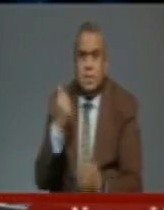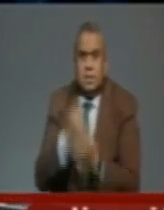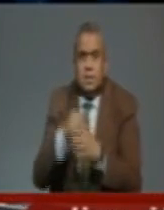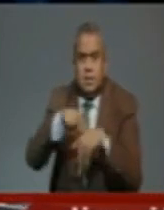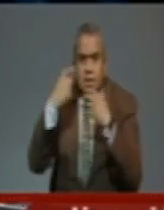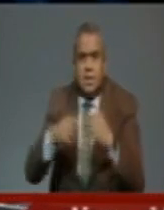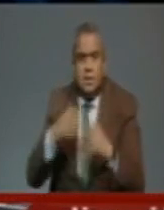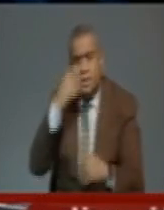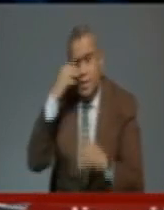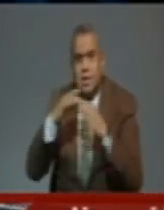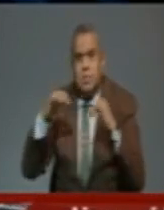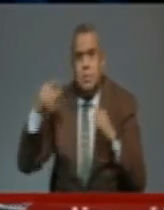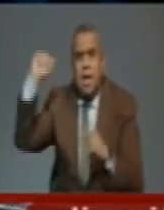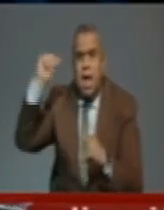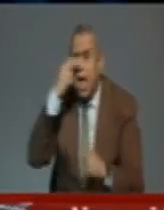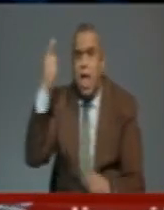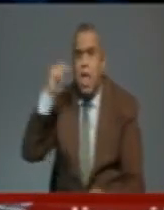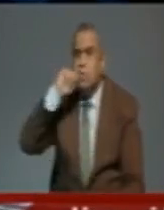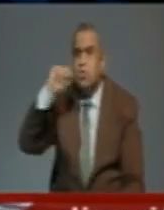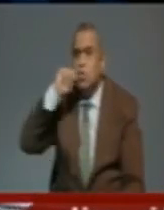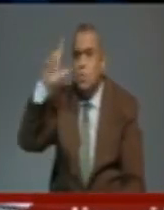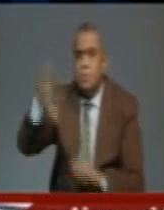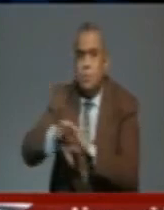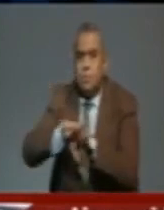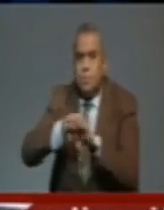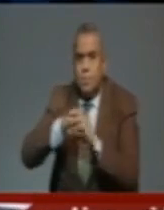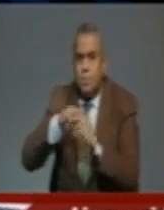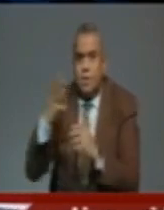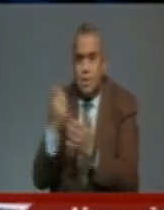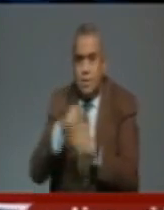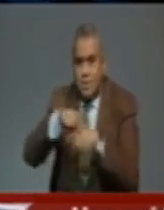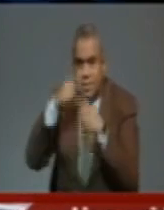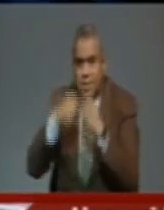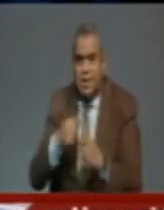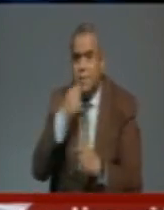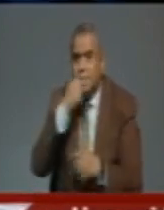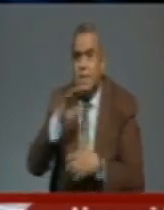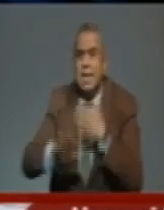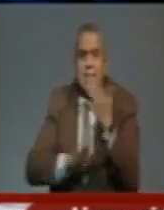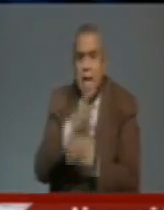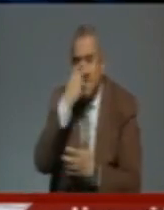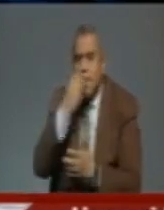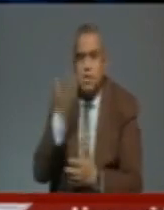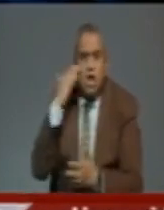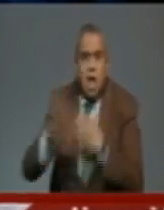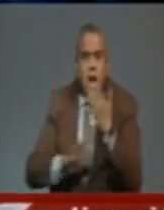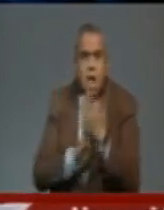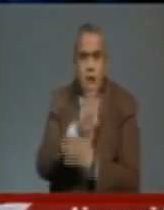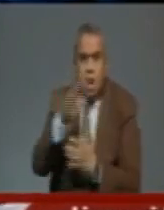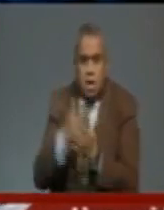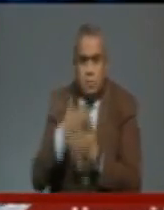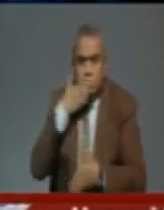مثلا دمياط وحجم قضايا التحكيم، قضايا التحكيم اللي احنا دخلنا فيها